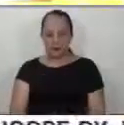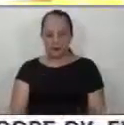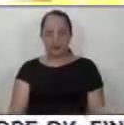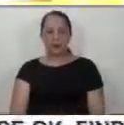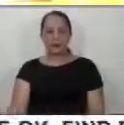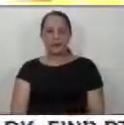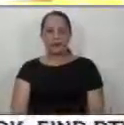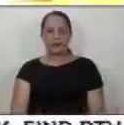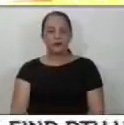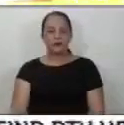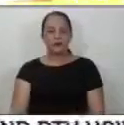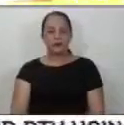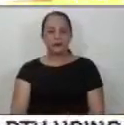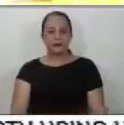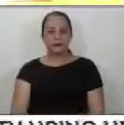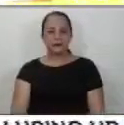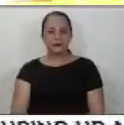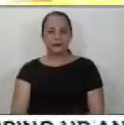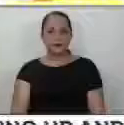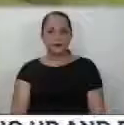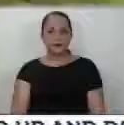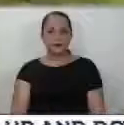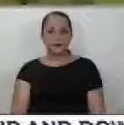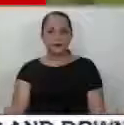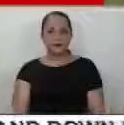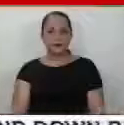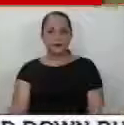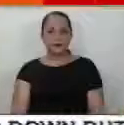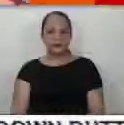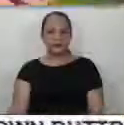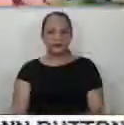sa detalye. Rise and shine, Mark!